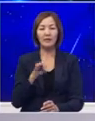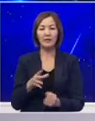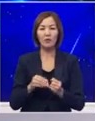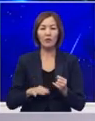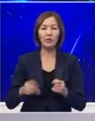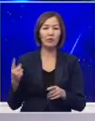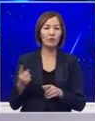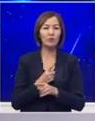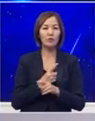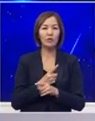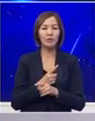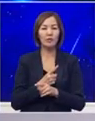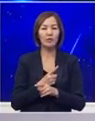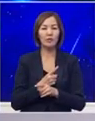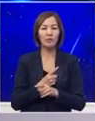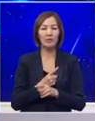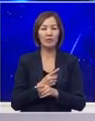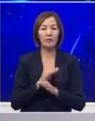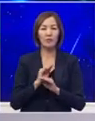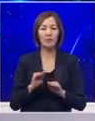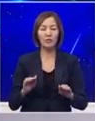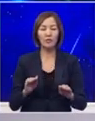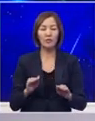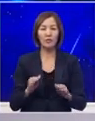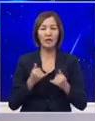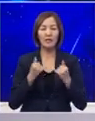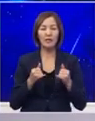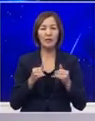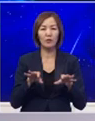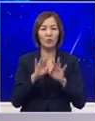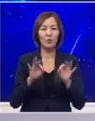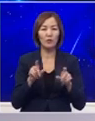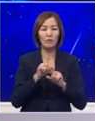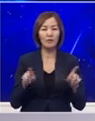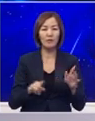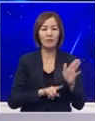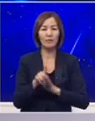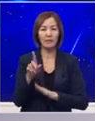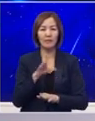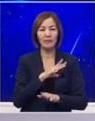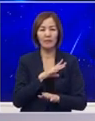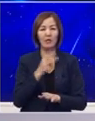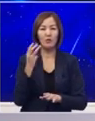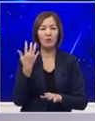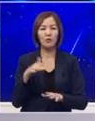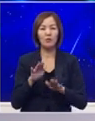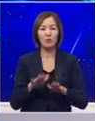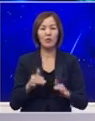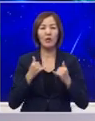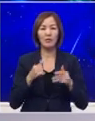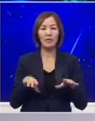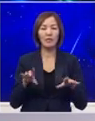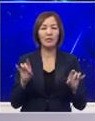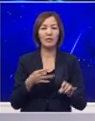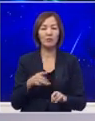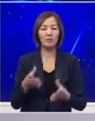Karasay ауданында тұңғыш рет өрендерге арналған өнер мектебі жұмысын бастады. 350 орынға шақталған өнер ошағы республика күніне